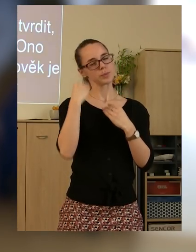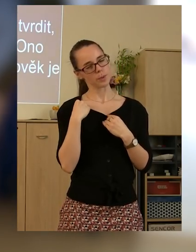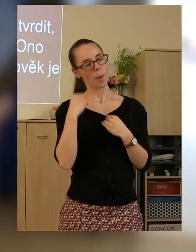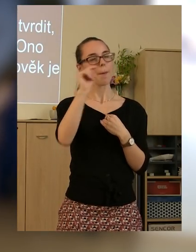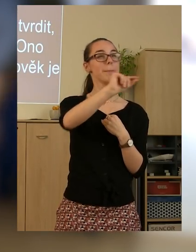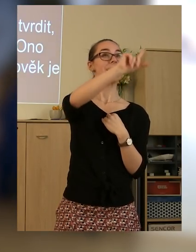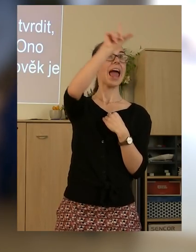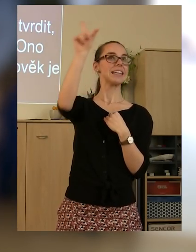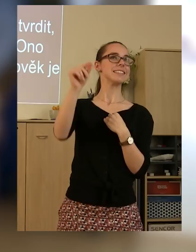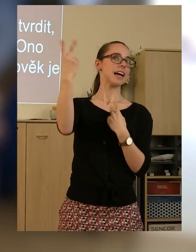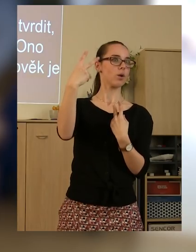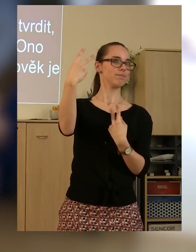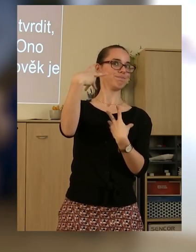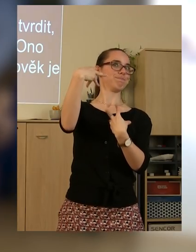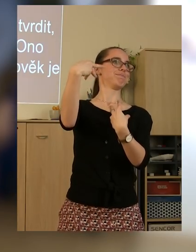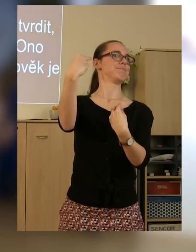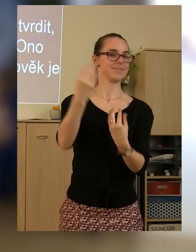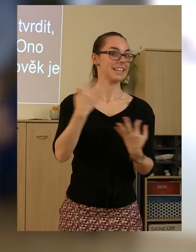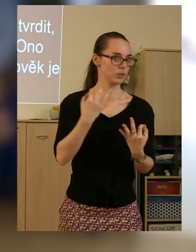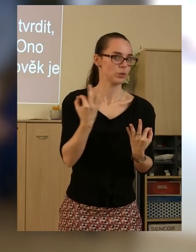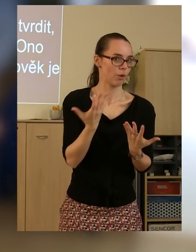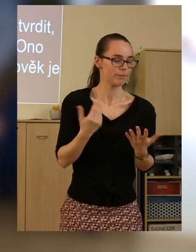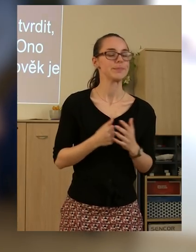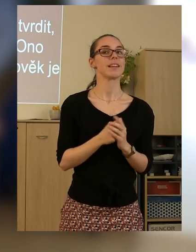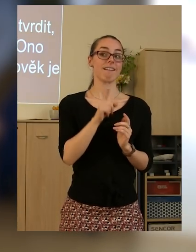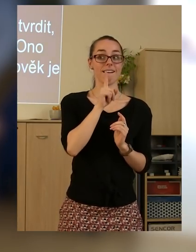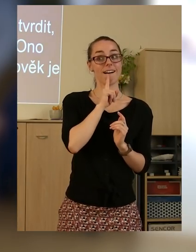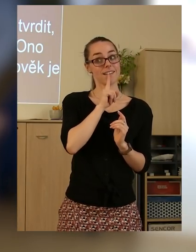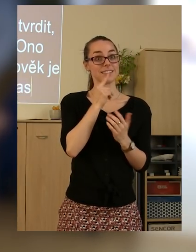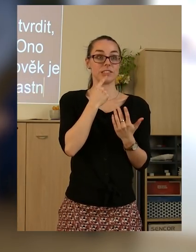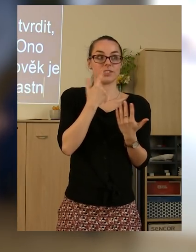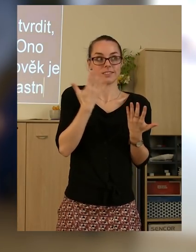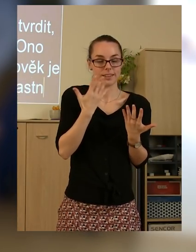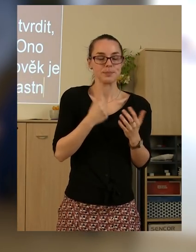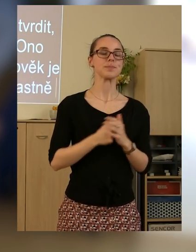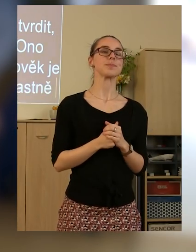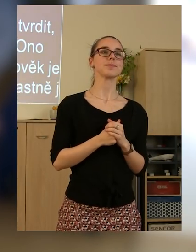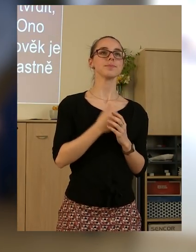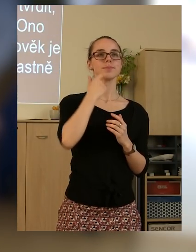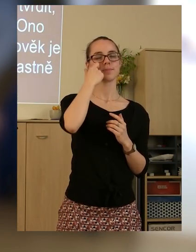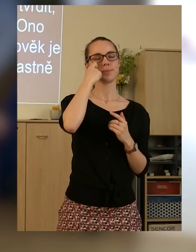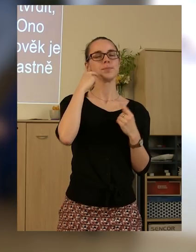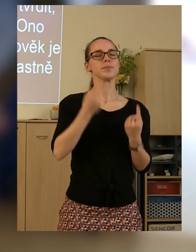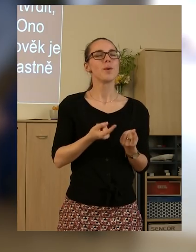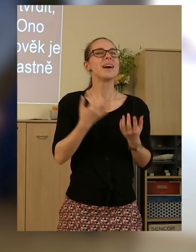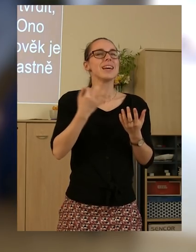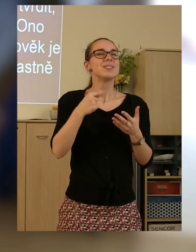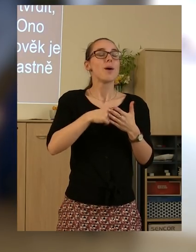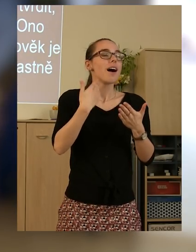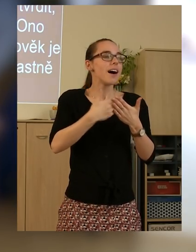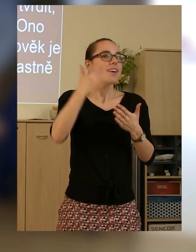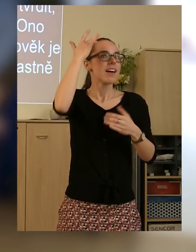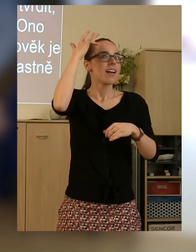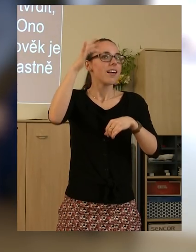tak evidentně vlastně jeho nevědomí